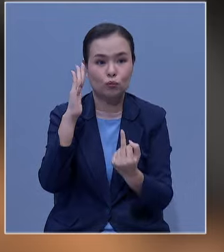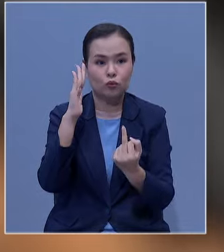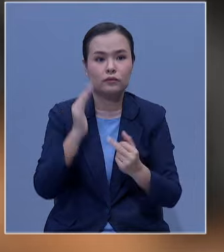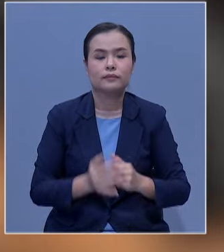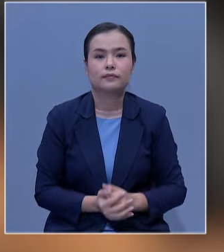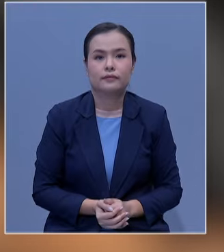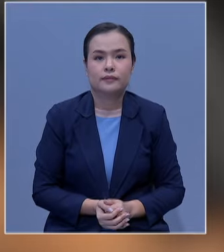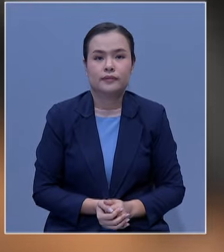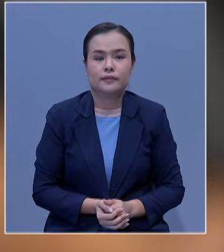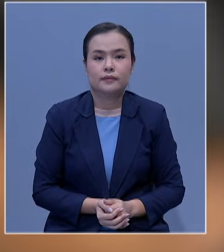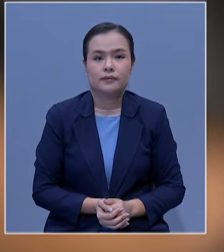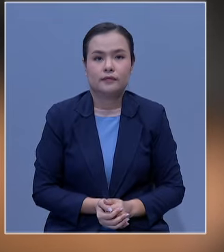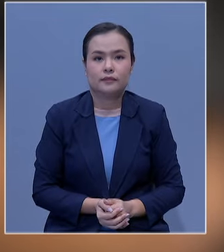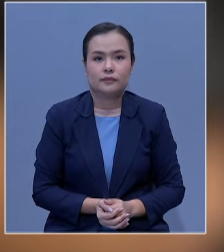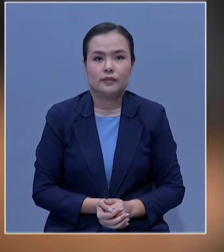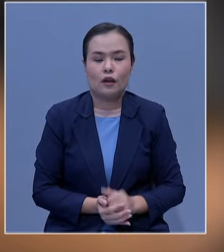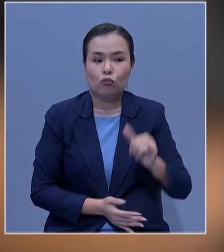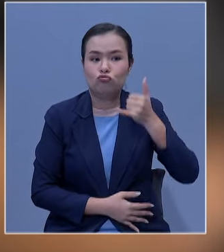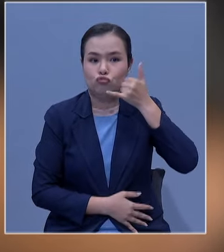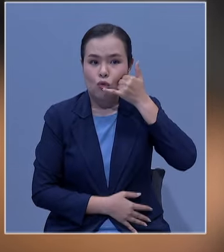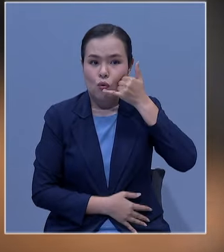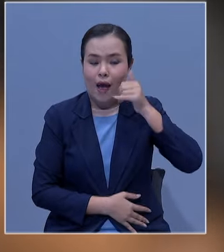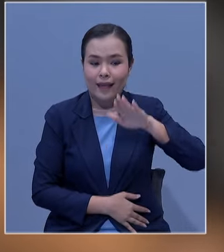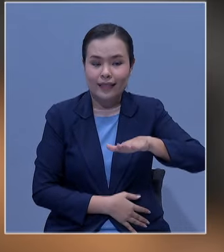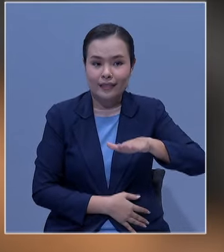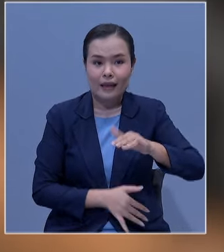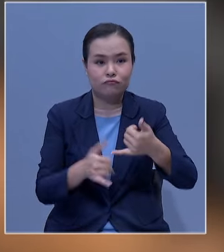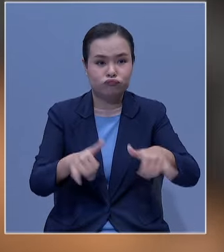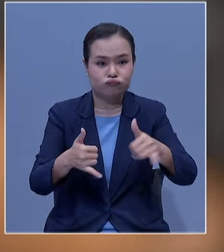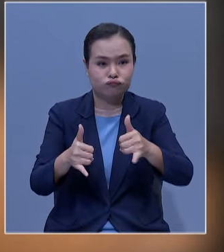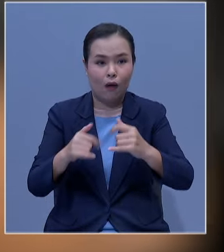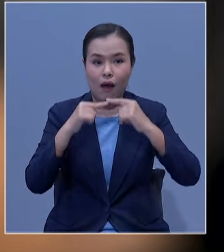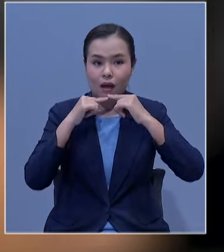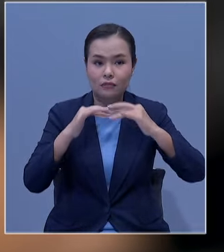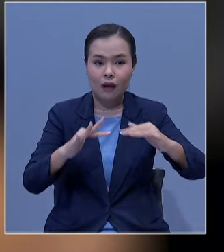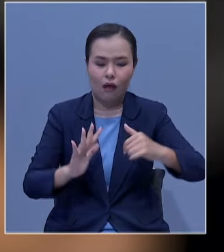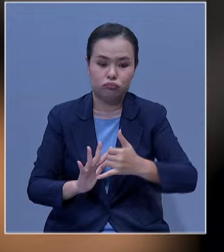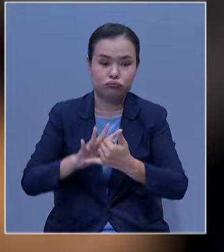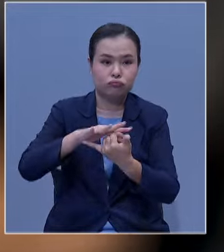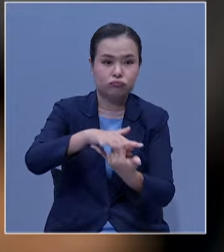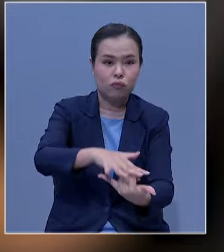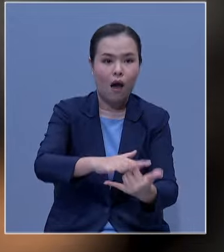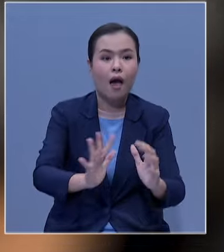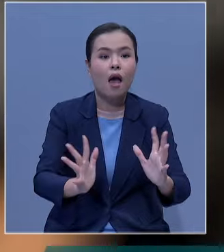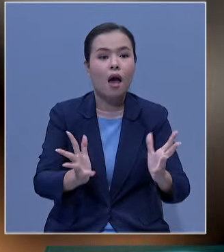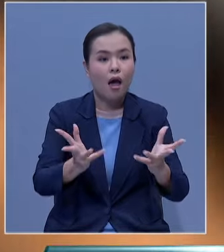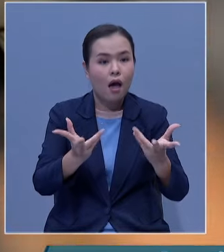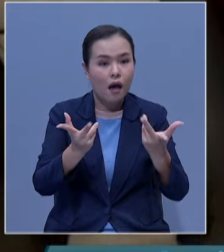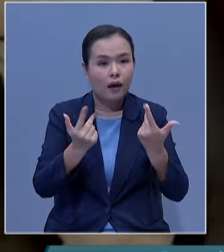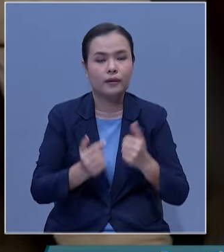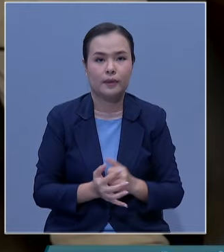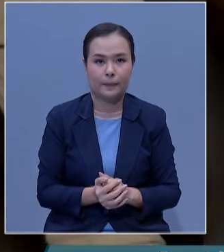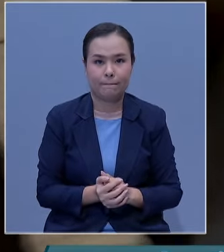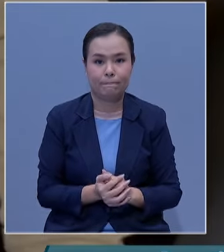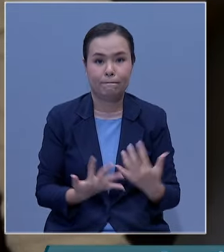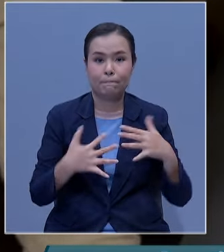นะครับหลังจากที่เจ้าหน้าที่ได้รับแจ้งว่ามีเด็กลงไปเล่นน้ำทะเลแล้วก็ถูกคลื่นเนี่ยซัดสูญหายไปหลังจากเกิดเหตุนะครับ